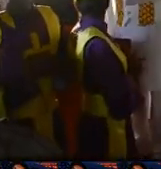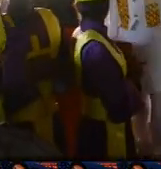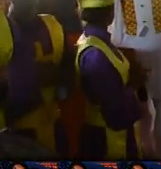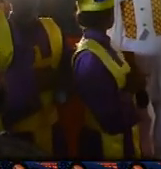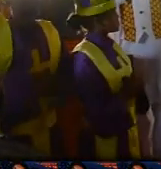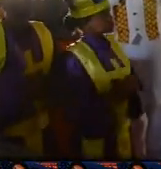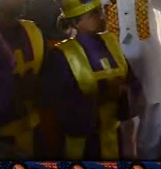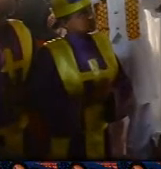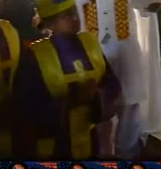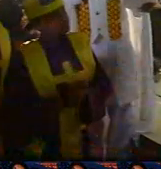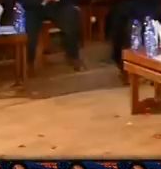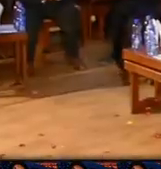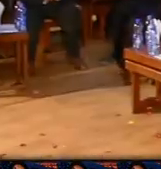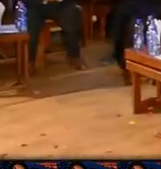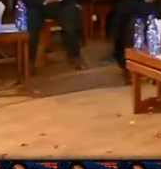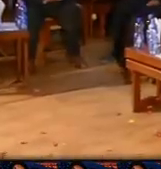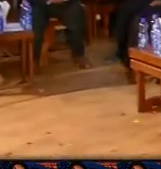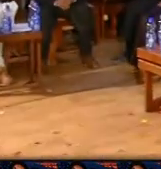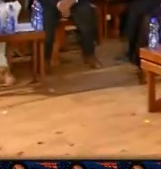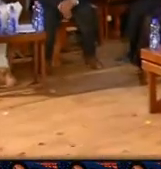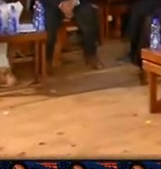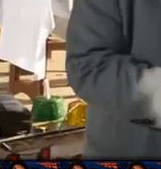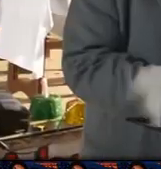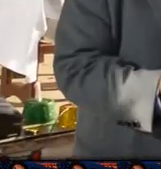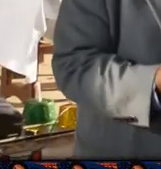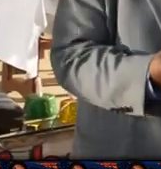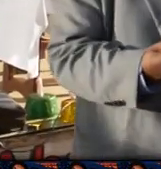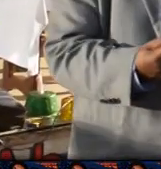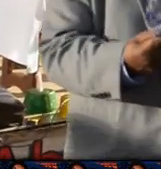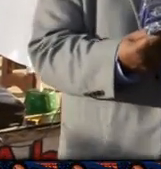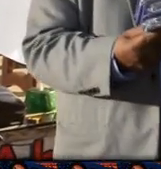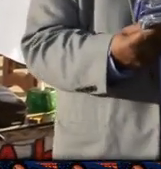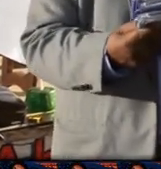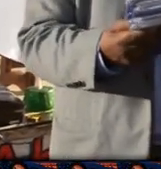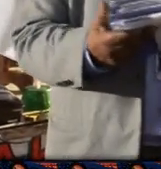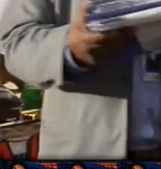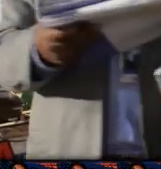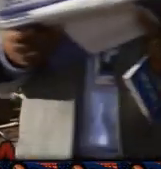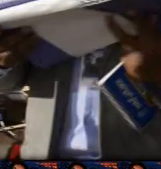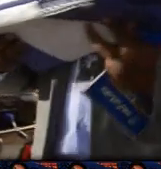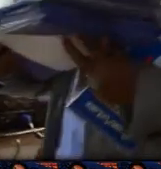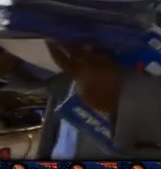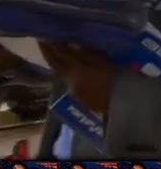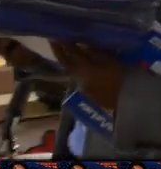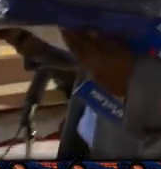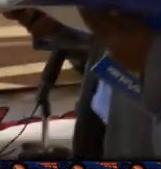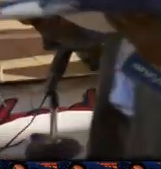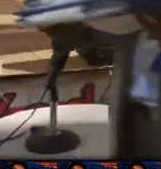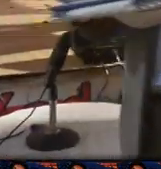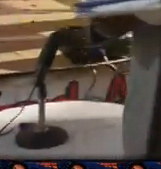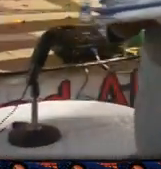አቢሲኒያ የባህል የምግብ አዳራሽ ተከብሯል። የ100ኛ ዓመት ክብረ በዓሉን መከበር አስመልክቶም የንጻ ቤተ ክርስቲያኑን እድሳት የሚመለከት ሰነድም